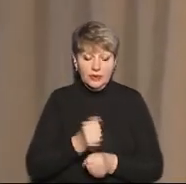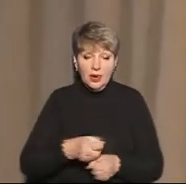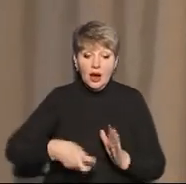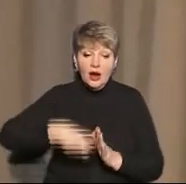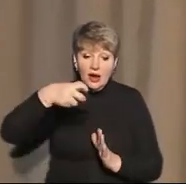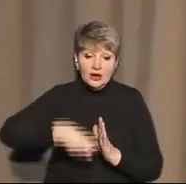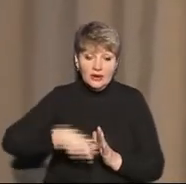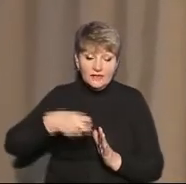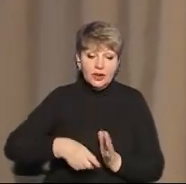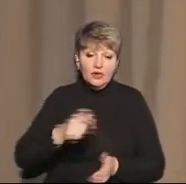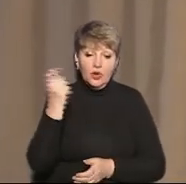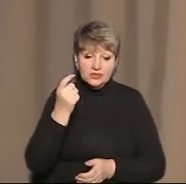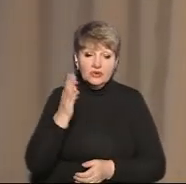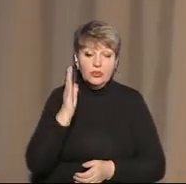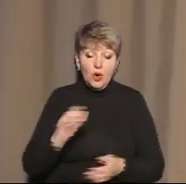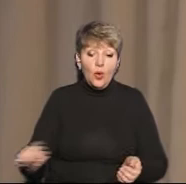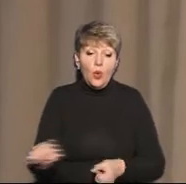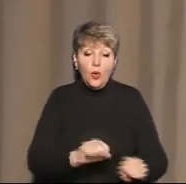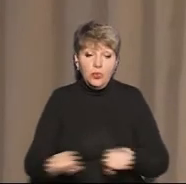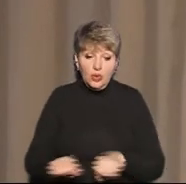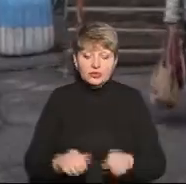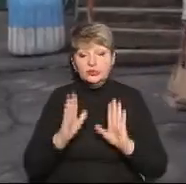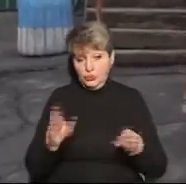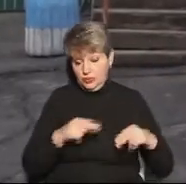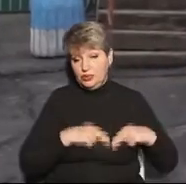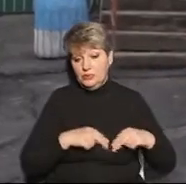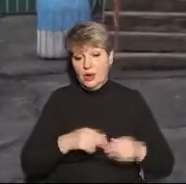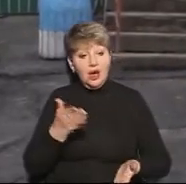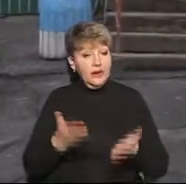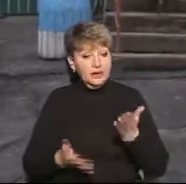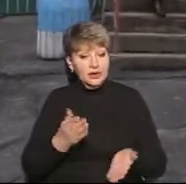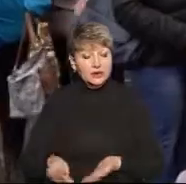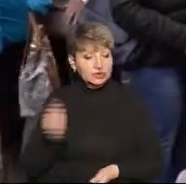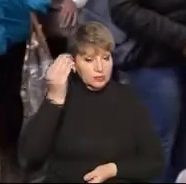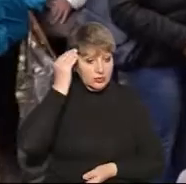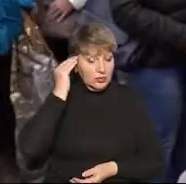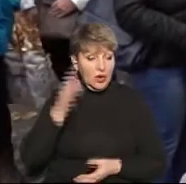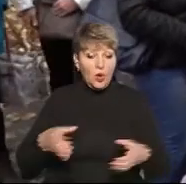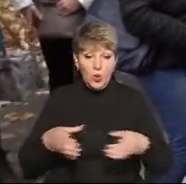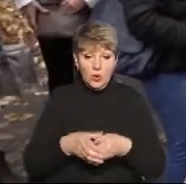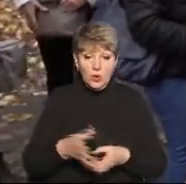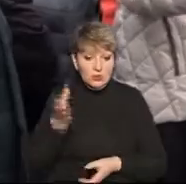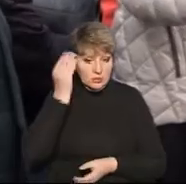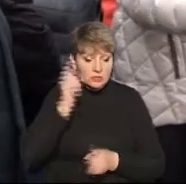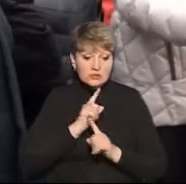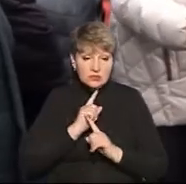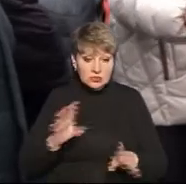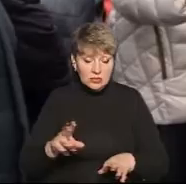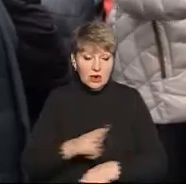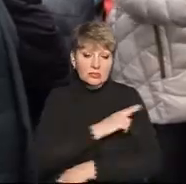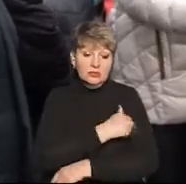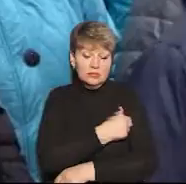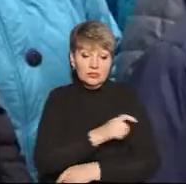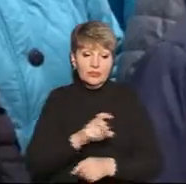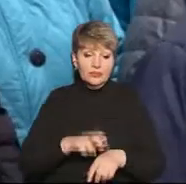ліфтове господарство буде працювати, уборщиці будуть працювати. Якщо думку колективу другого пологового не врахують, персонал вийде на